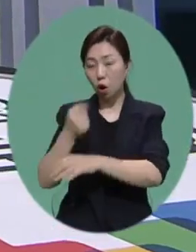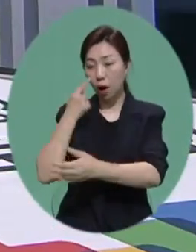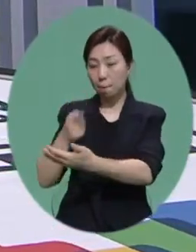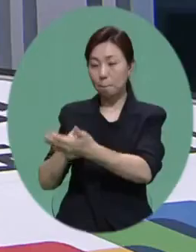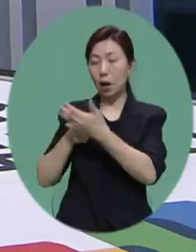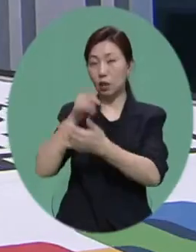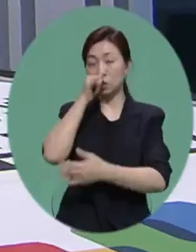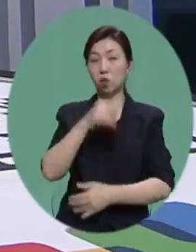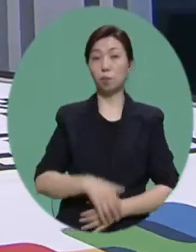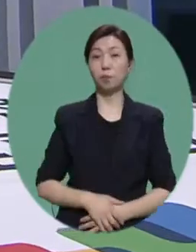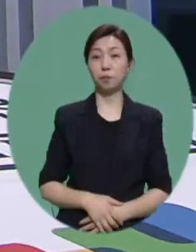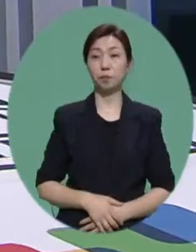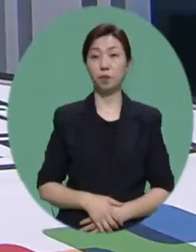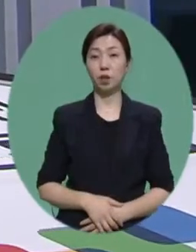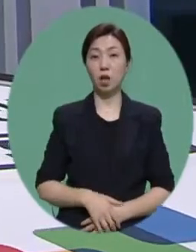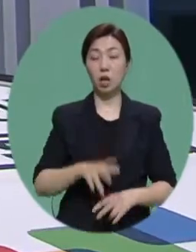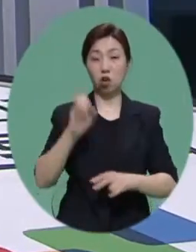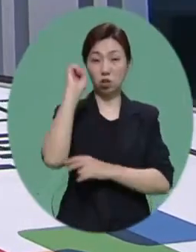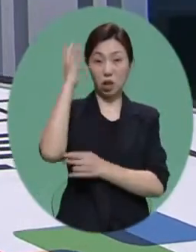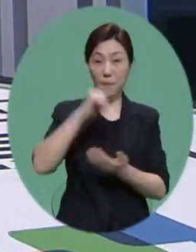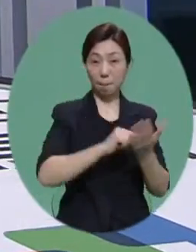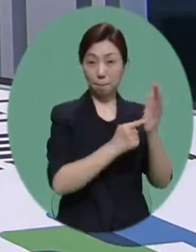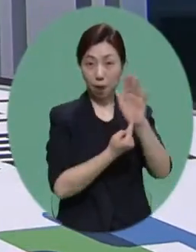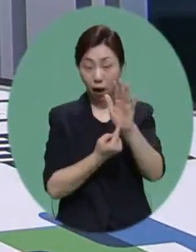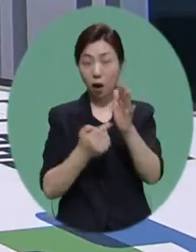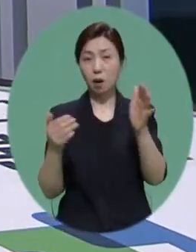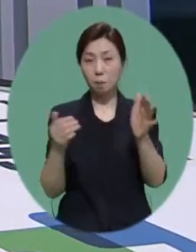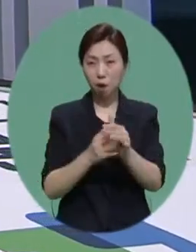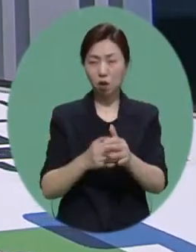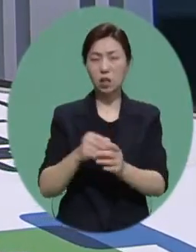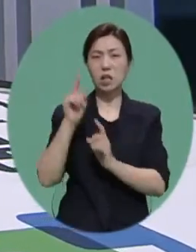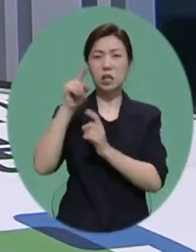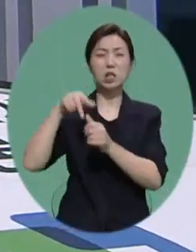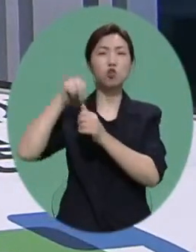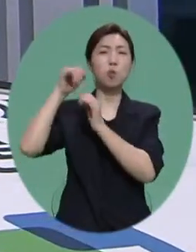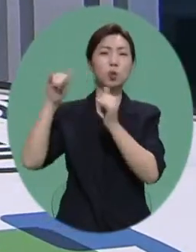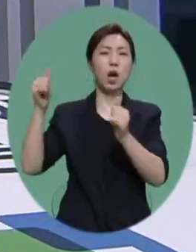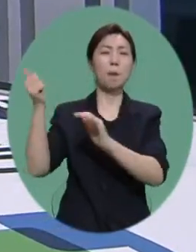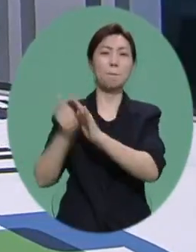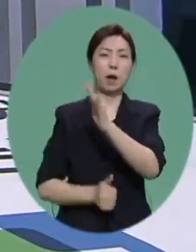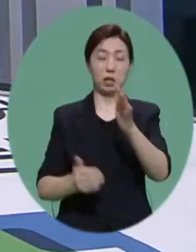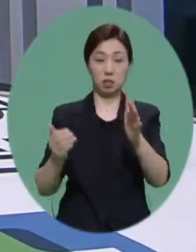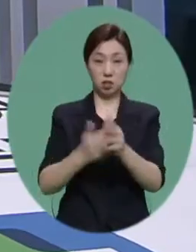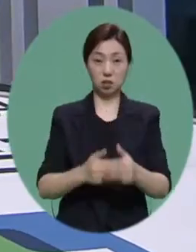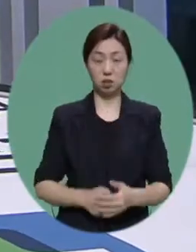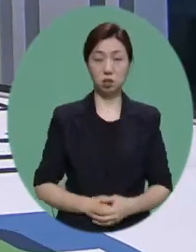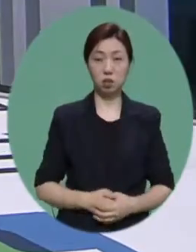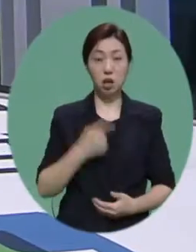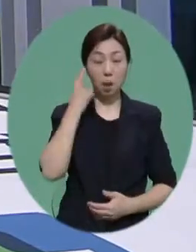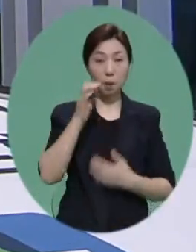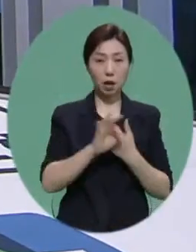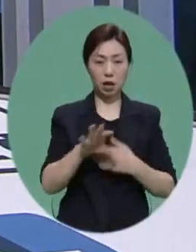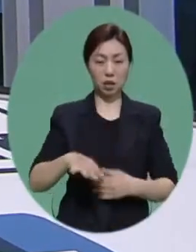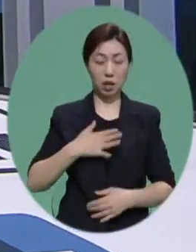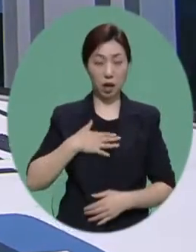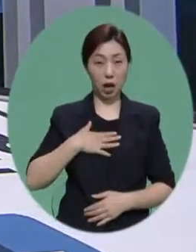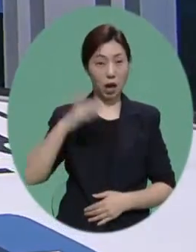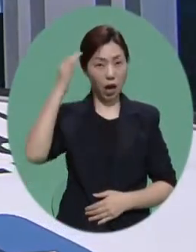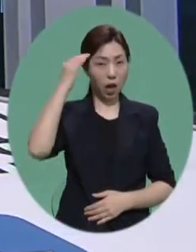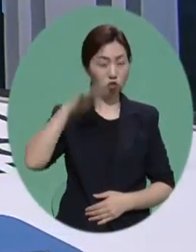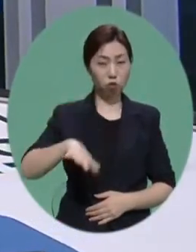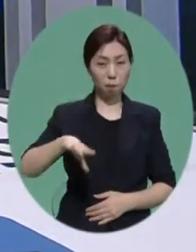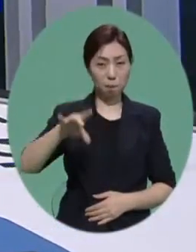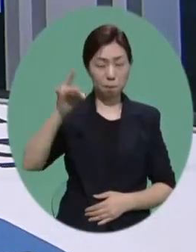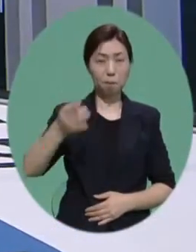공개되면 이 후보가 낙마 한다 내가 좀 일찍 귀국에 따면 민주당 후보가 바뀌었을 거다 이 후보도